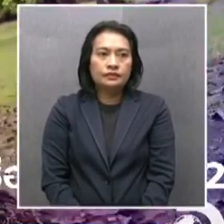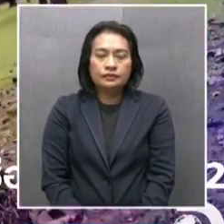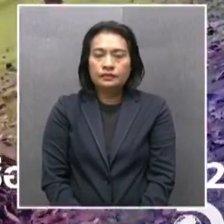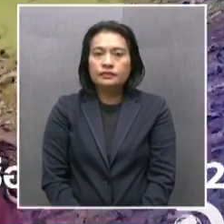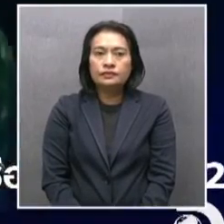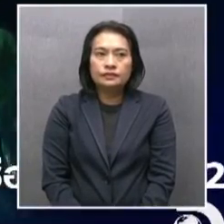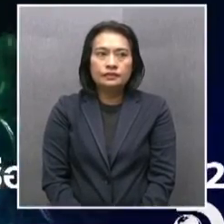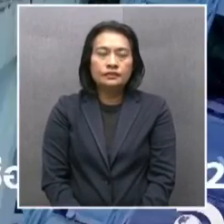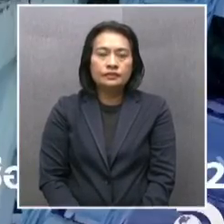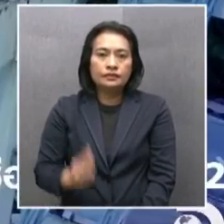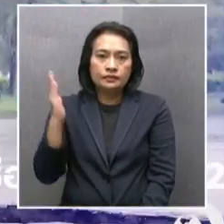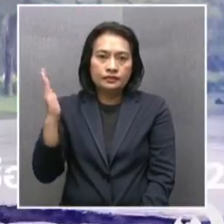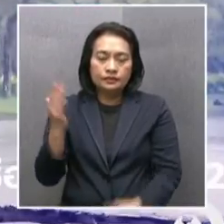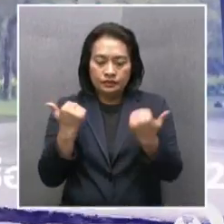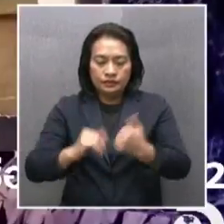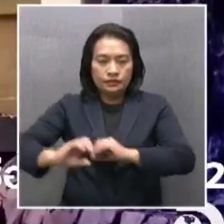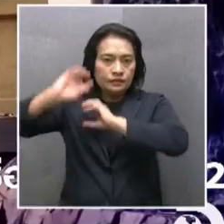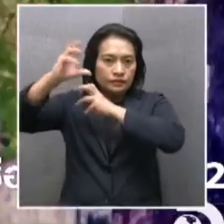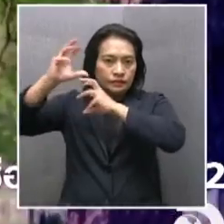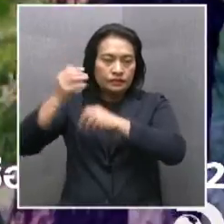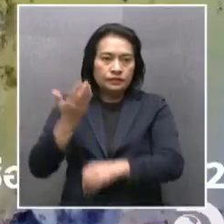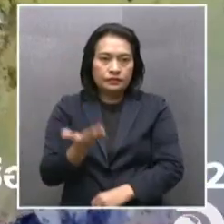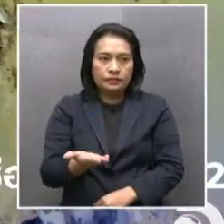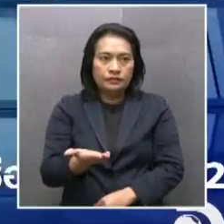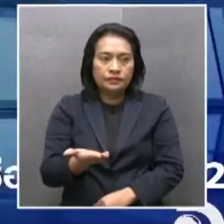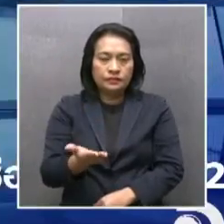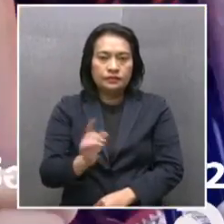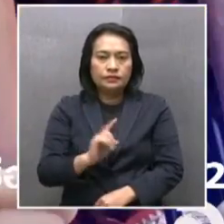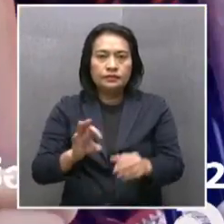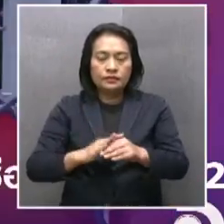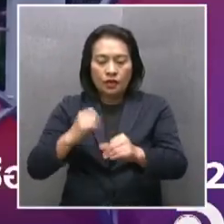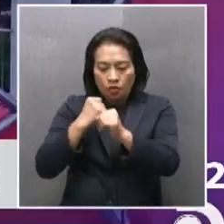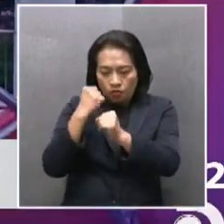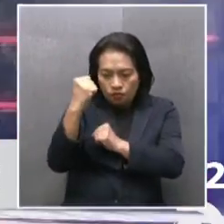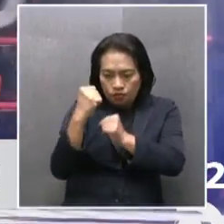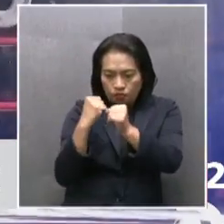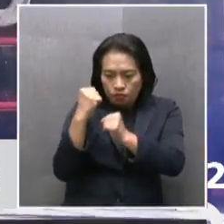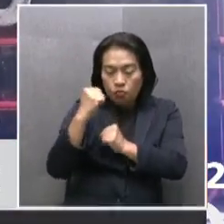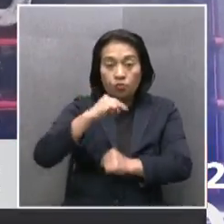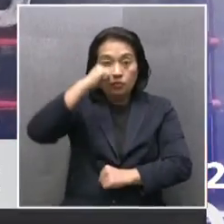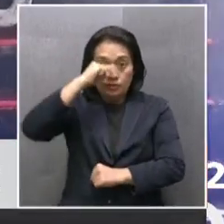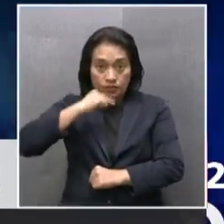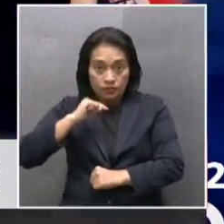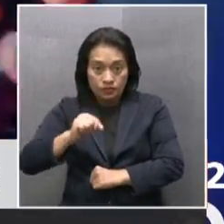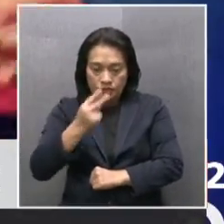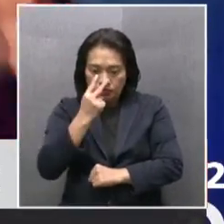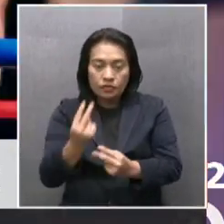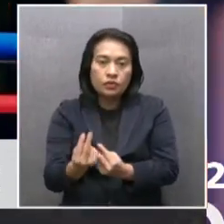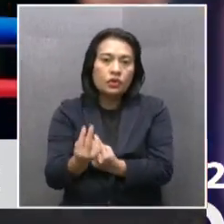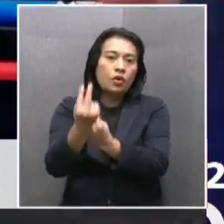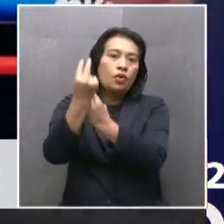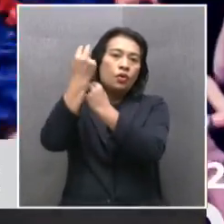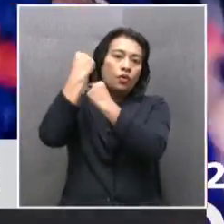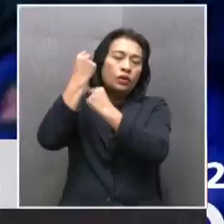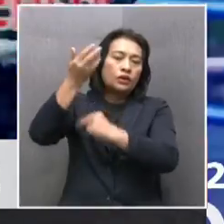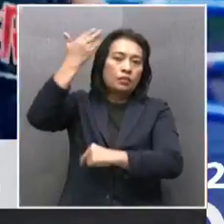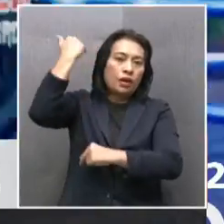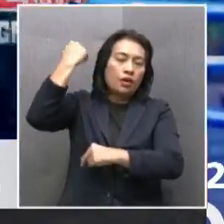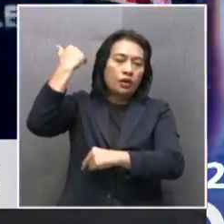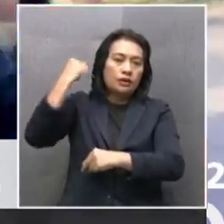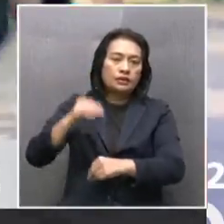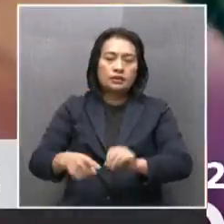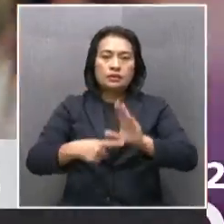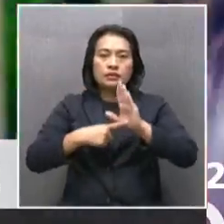ทรูวิชั่นวันนี้พบกับเรียลิตี้การประลองของสุดยอดมวยไทยที่จะพาคุณย้อนรอยความทรงจำพบกับตัวอย่